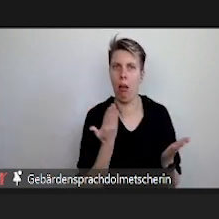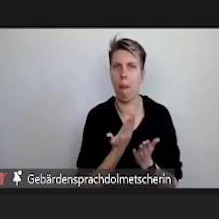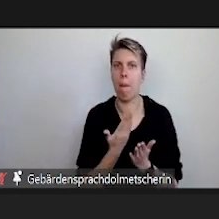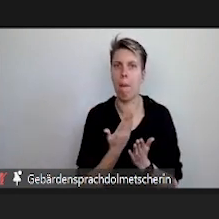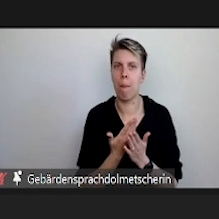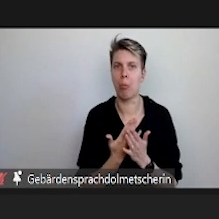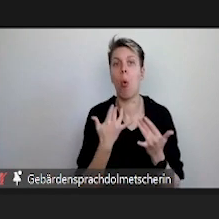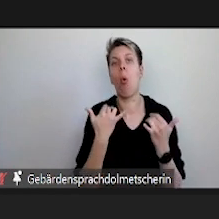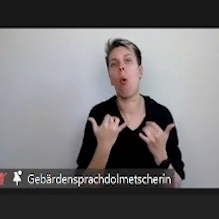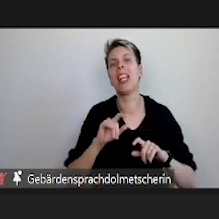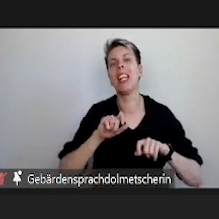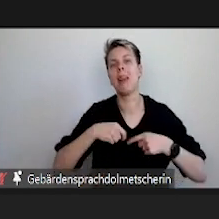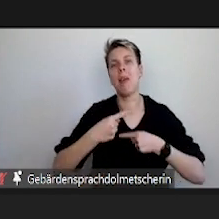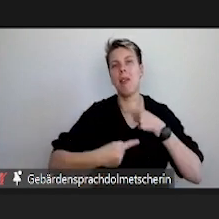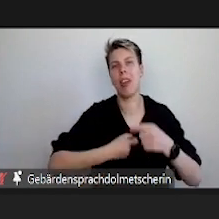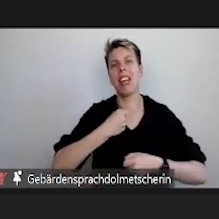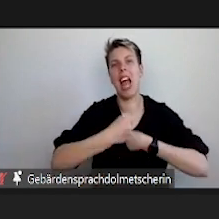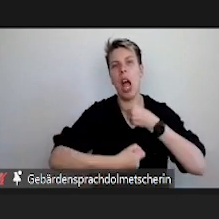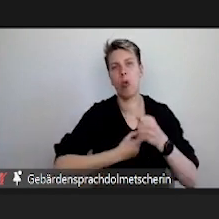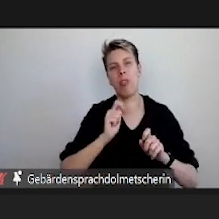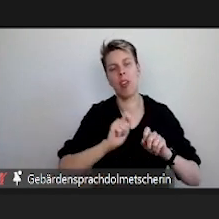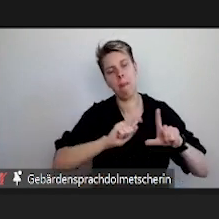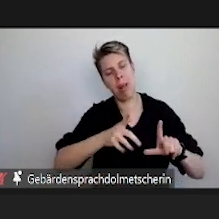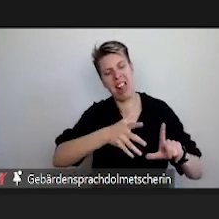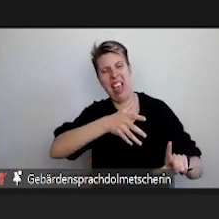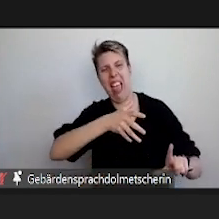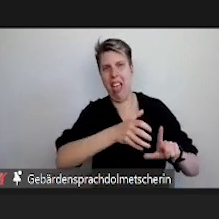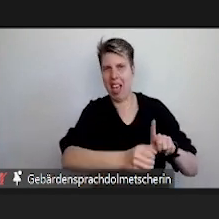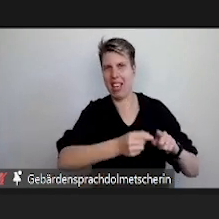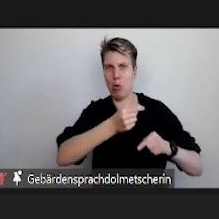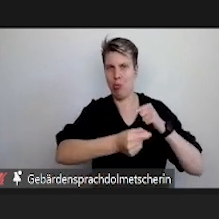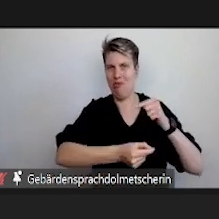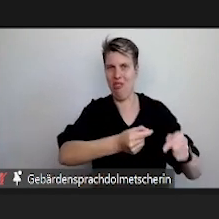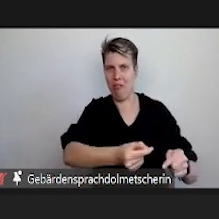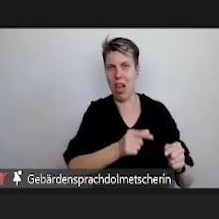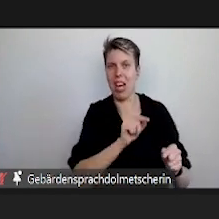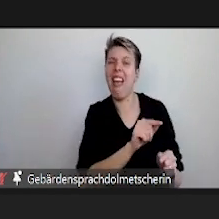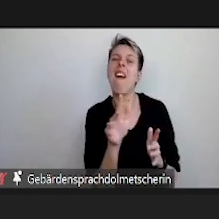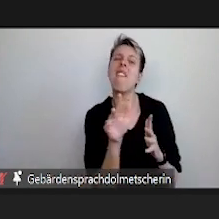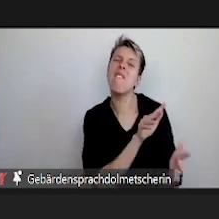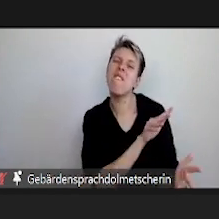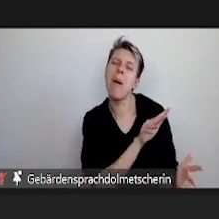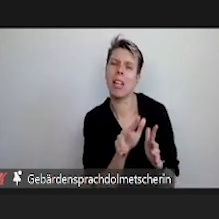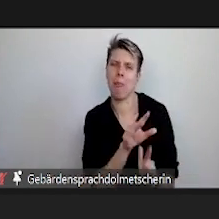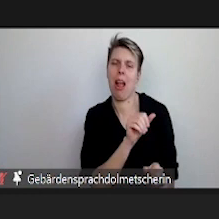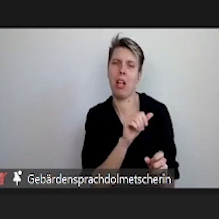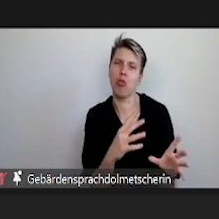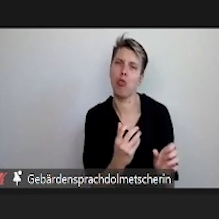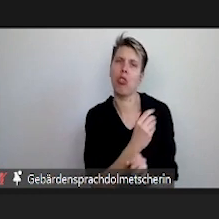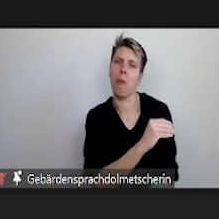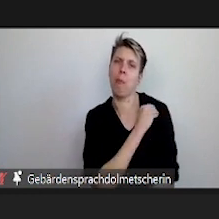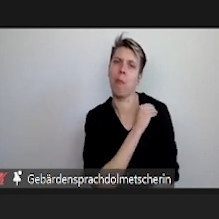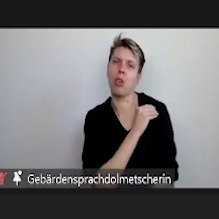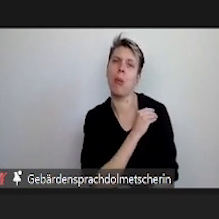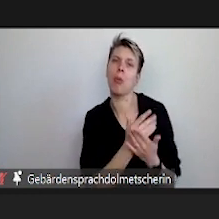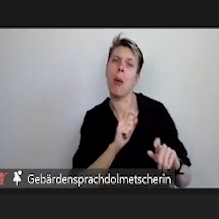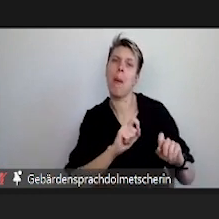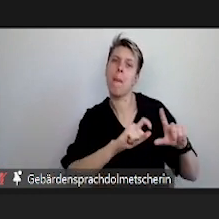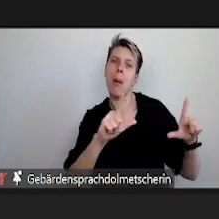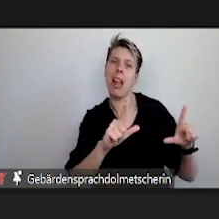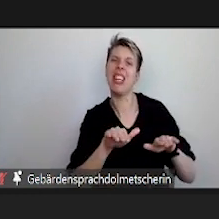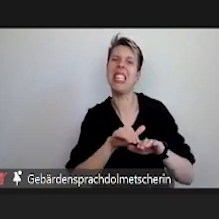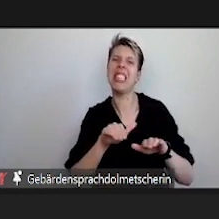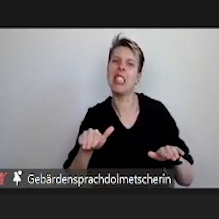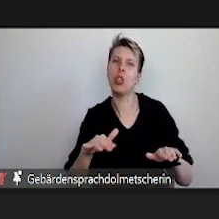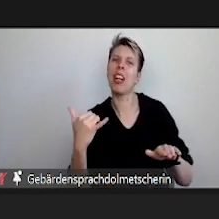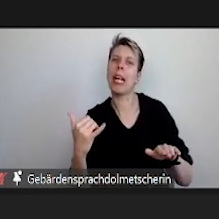schon automatisierte Verfahren zur Bilderkennung, die können mir vielleicht auch mal sagen, heutzutage, da ist ein Kind, was an einem Tisch sitzt